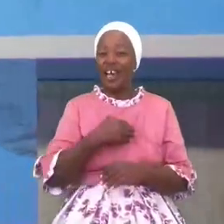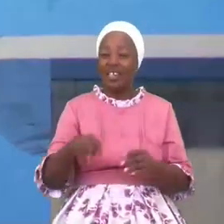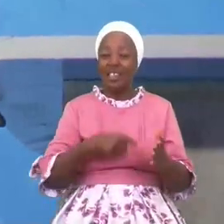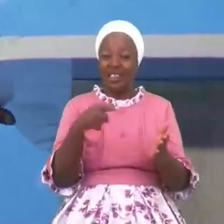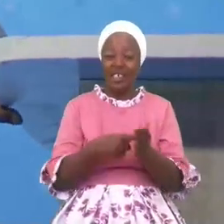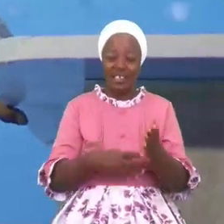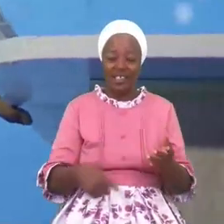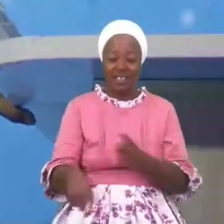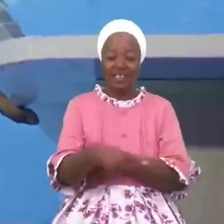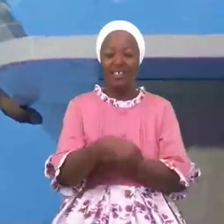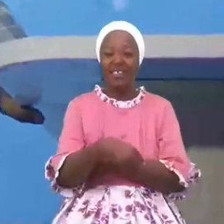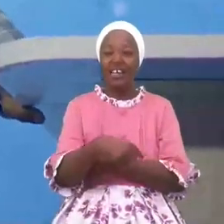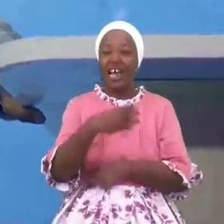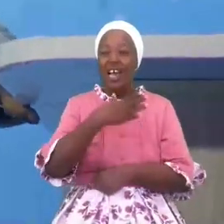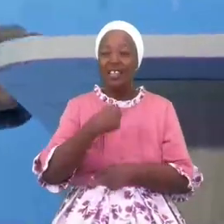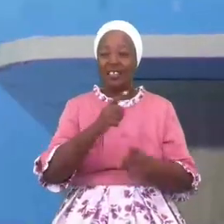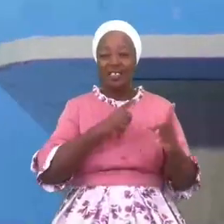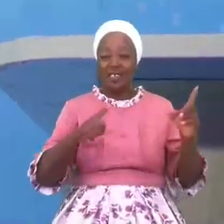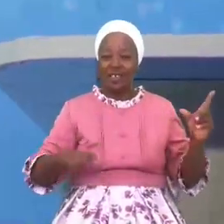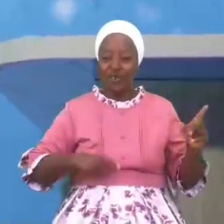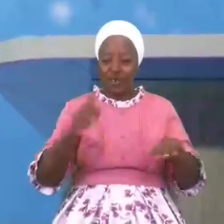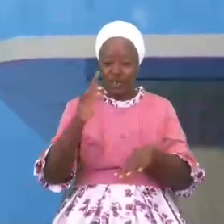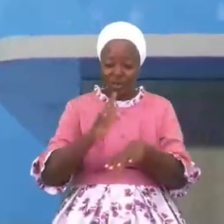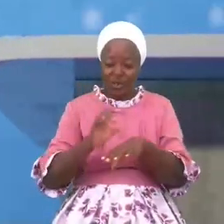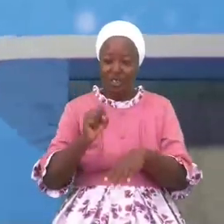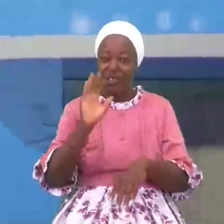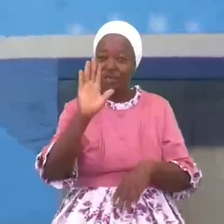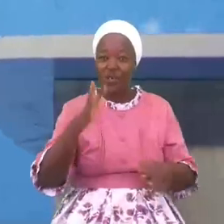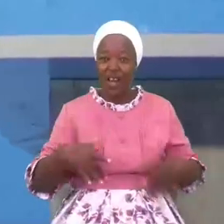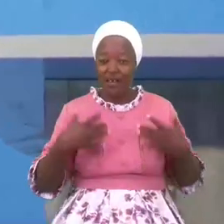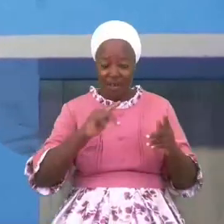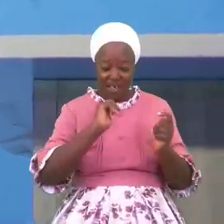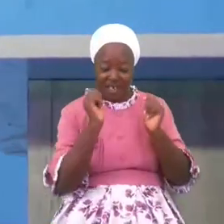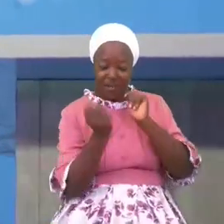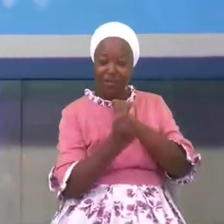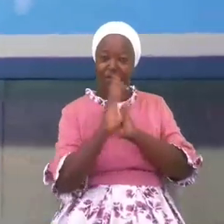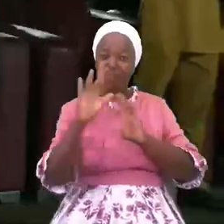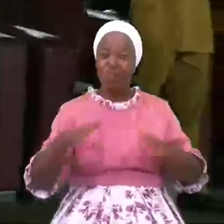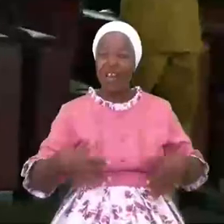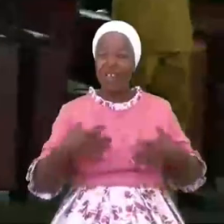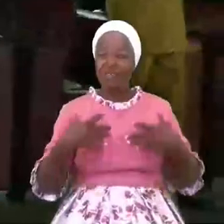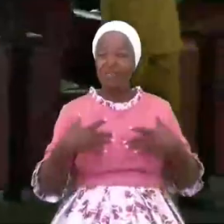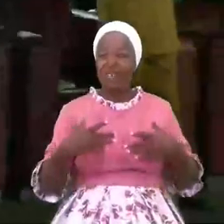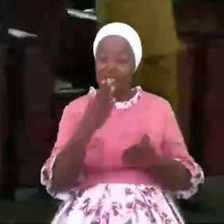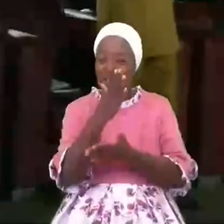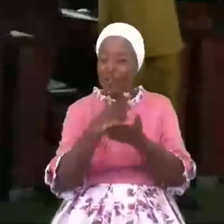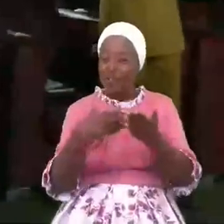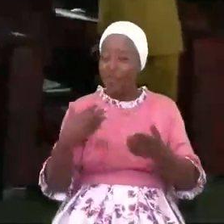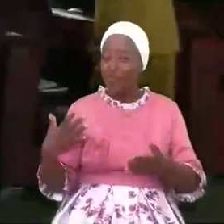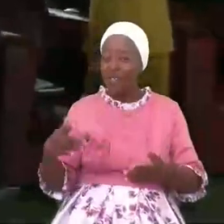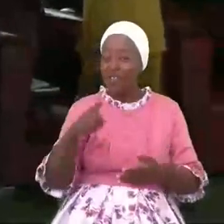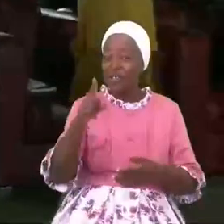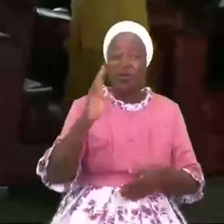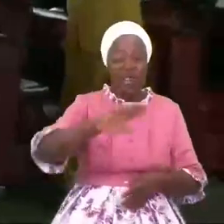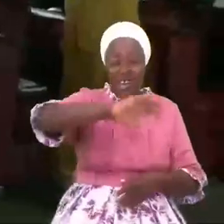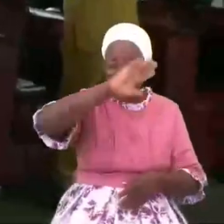Et aujourd'hui, le Seigneur touche ta vie, transforme ta vie. Quelque